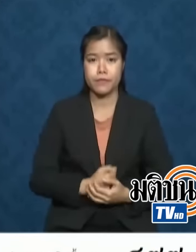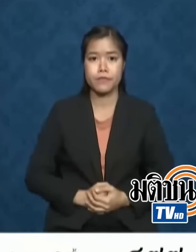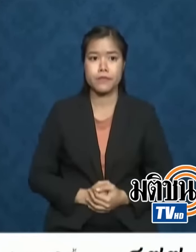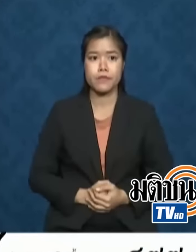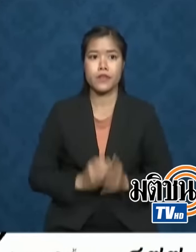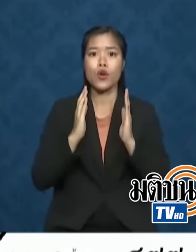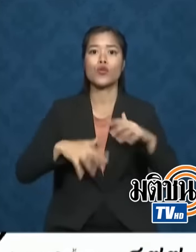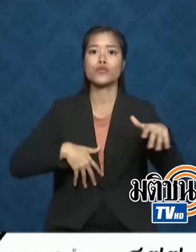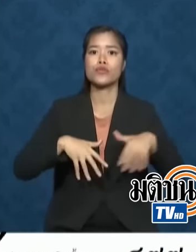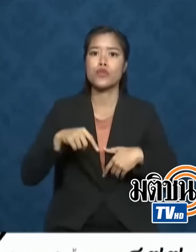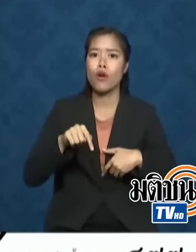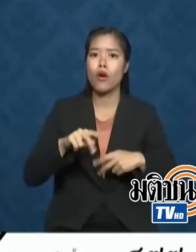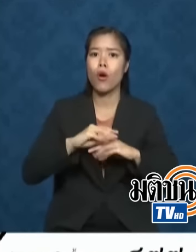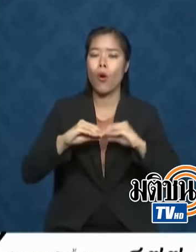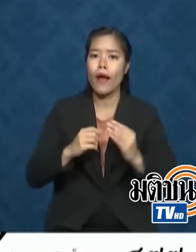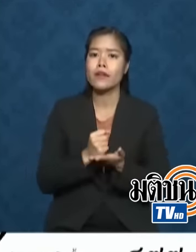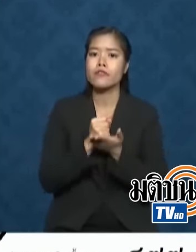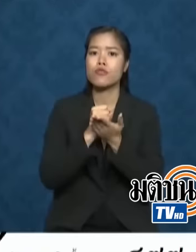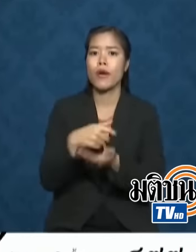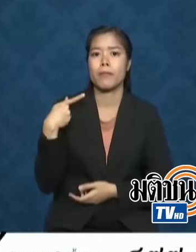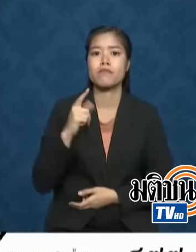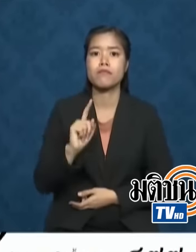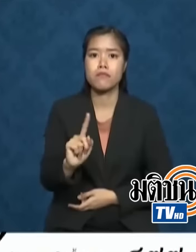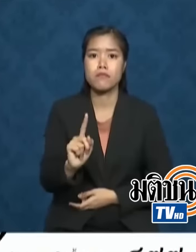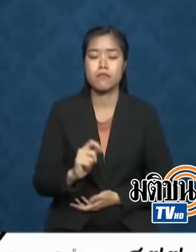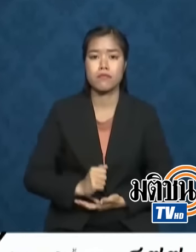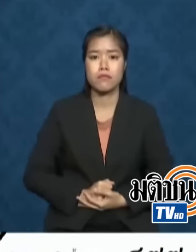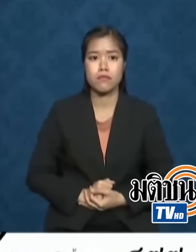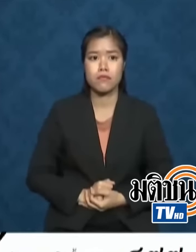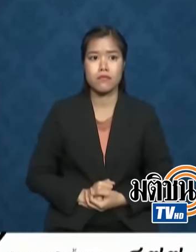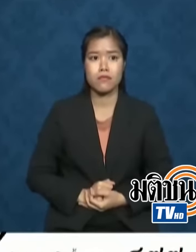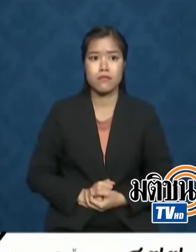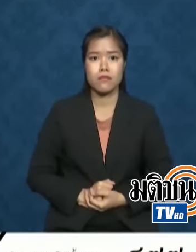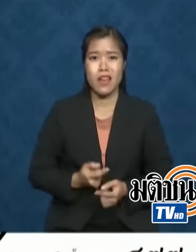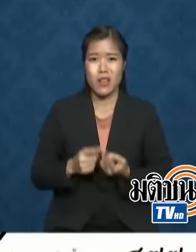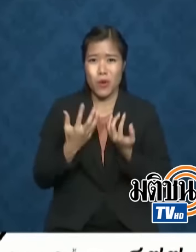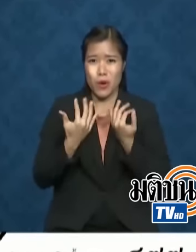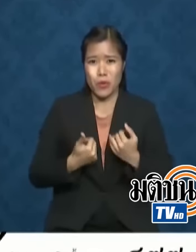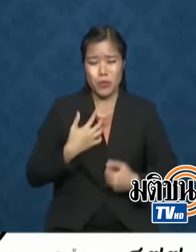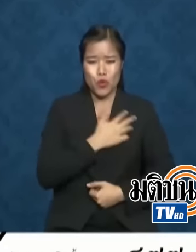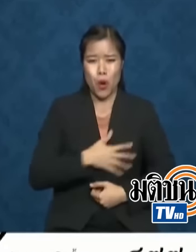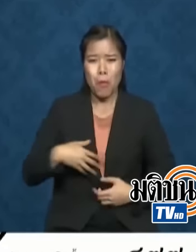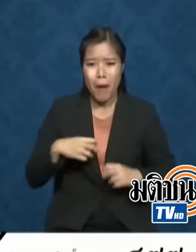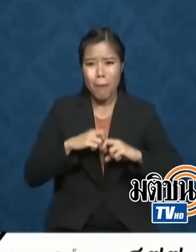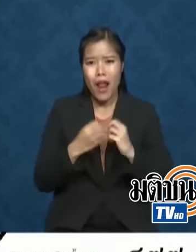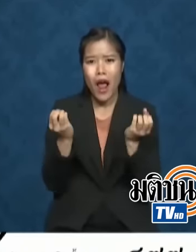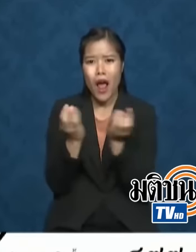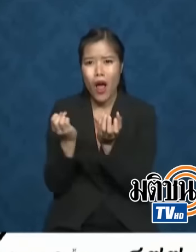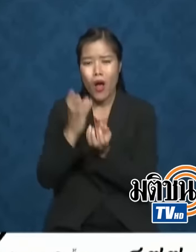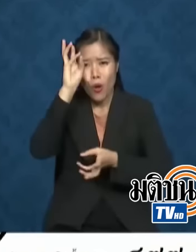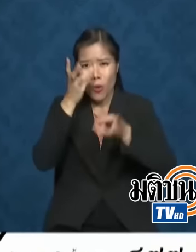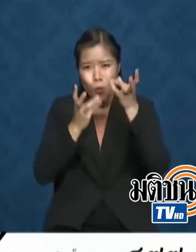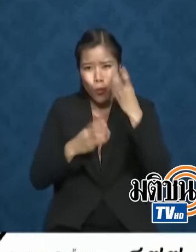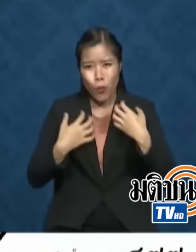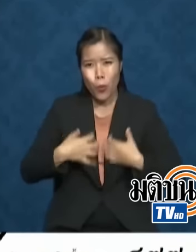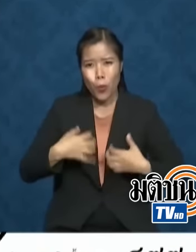ประชาชนได้รับอะไรจากโครงการที่มีตัวชี้วัดแบบนี้กับวิกฤตที่มันกระทบกับสุขภาพและพรากชีวิตค